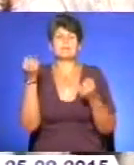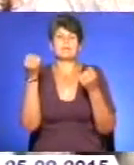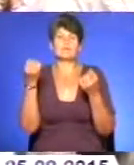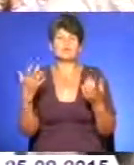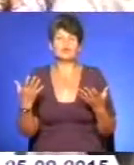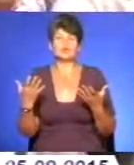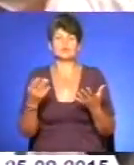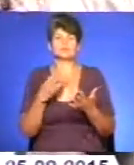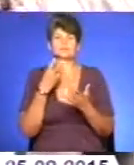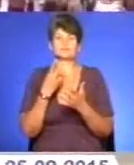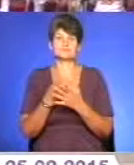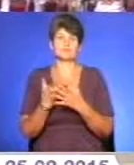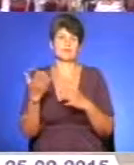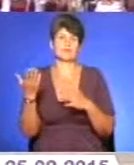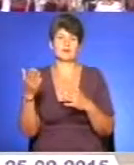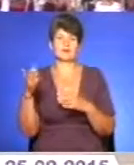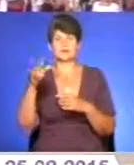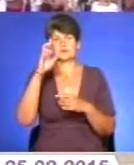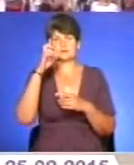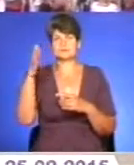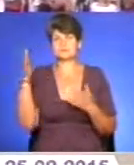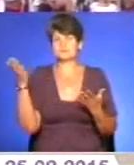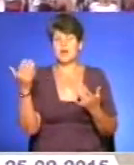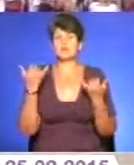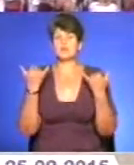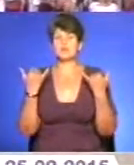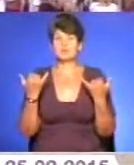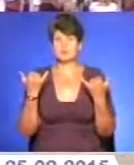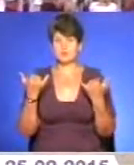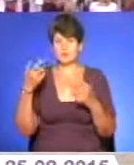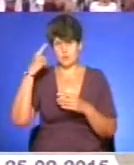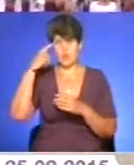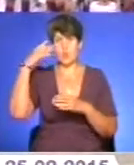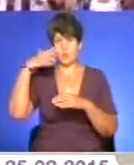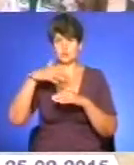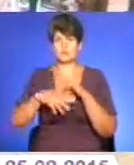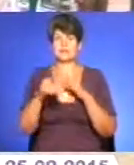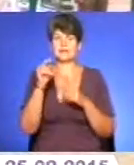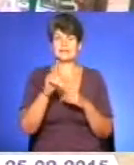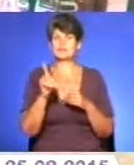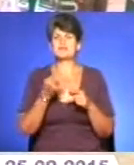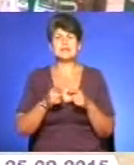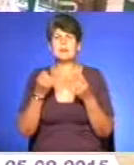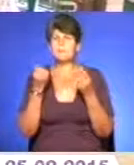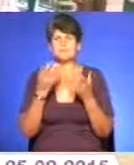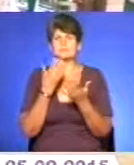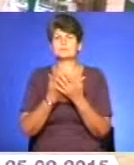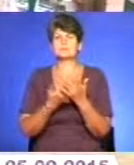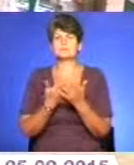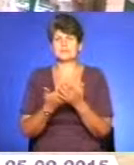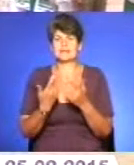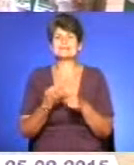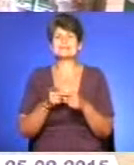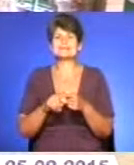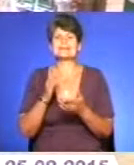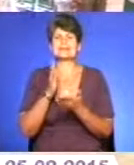символ, один з атрибутів державності. І лише сьогодні ми усвідомили те, що це є не просто символ, це є